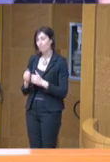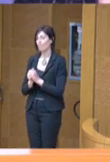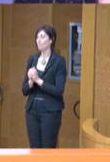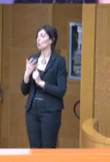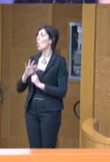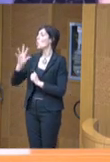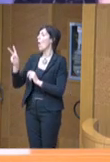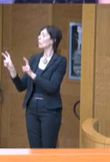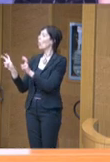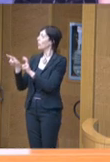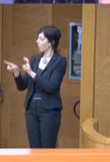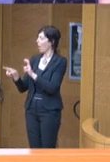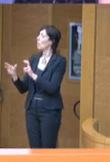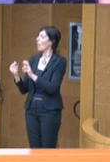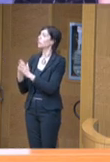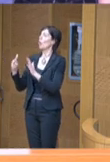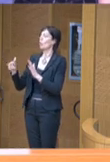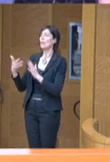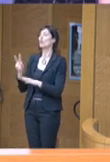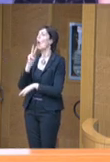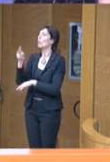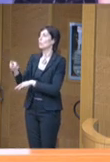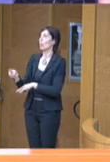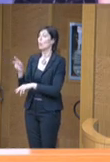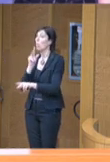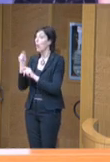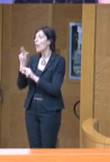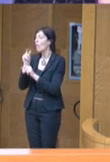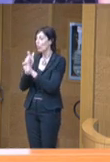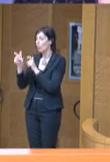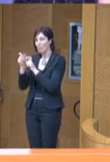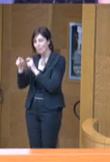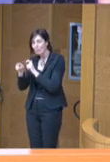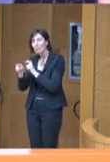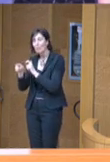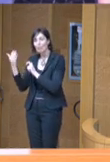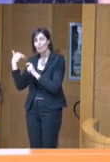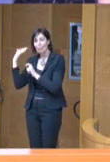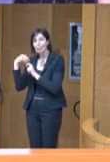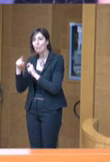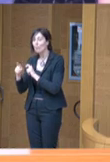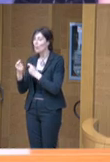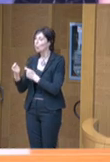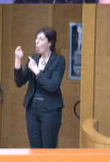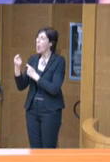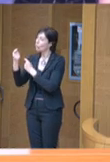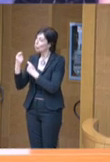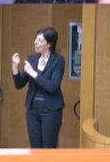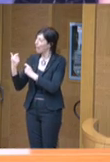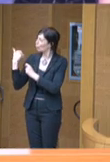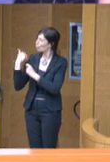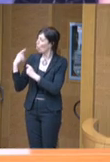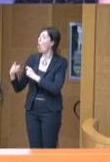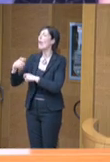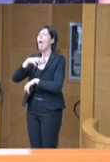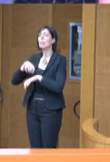significativo, ho già risposto, ne parlavamo in diretta, no? Sulla base della sollecitazione che è stata fatta con il ministro